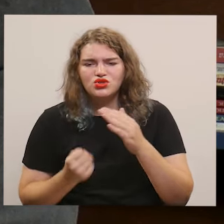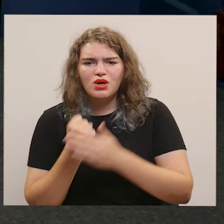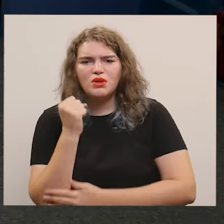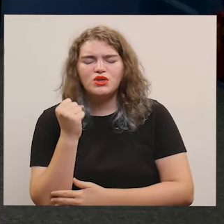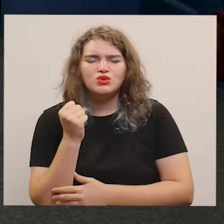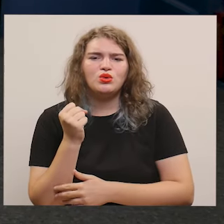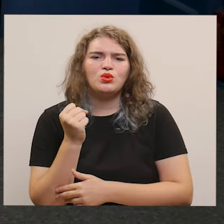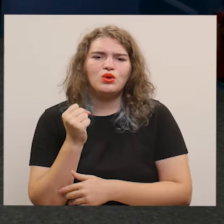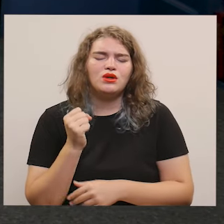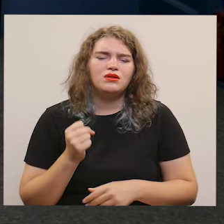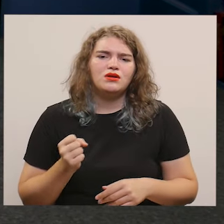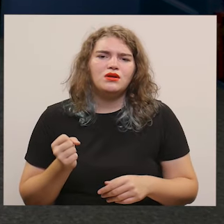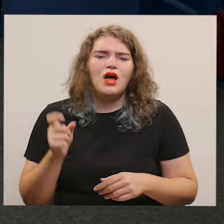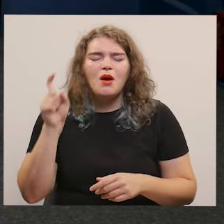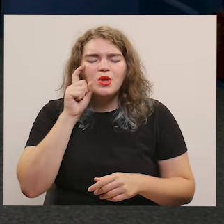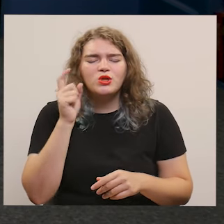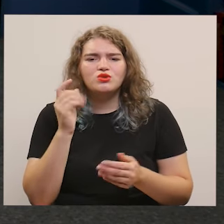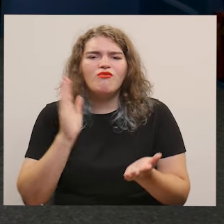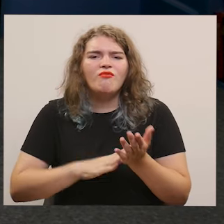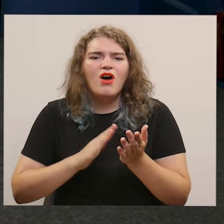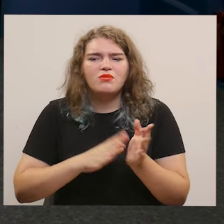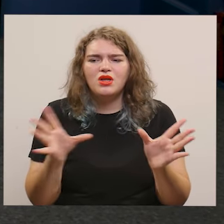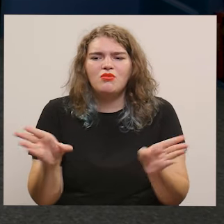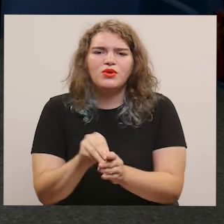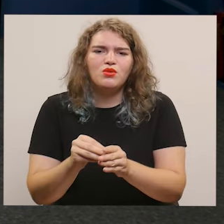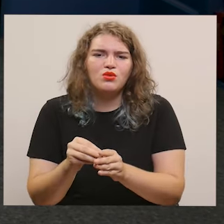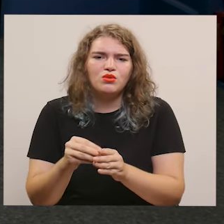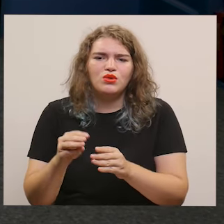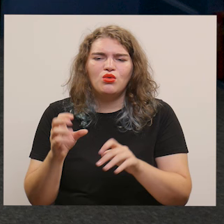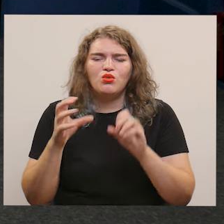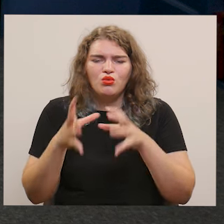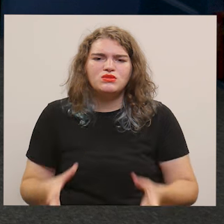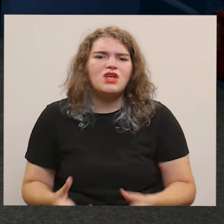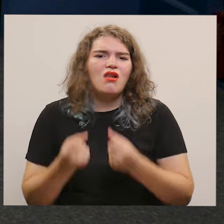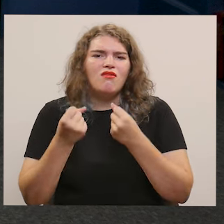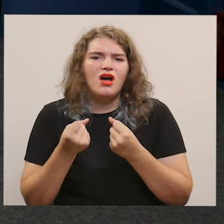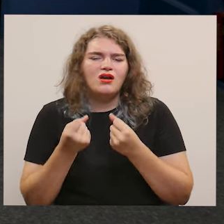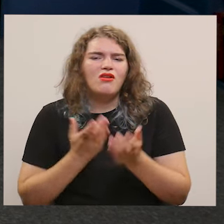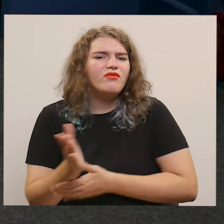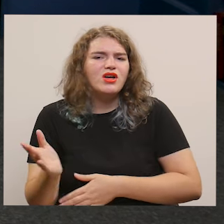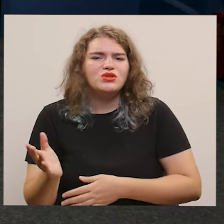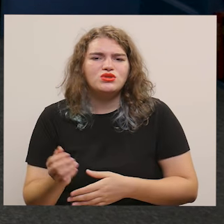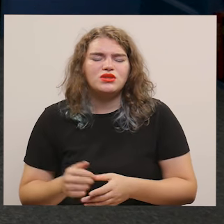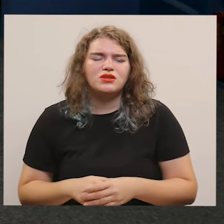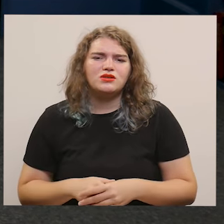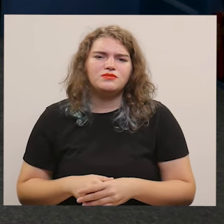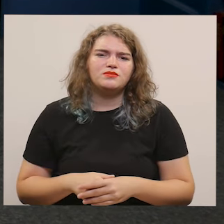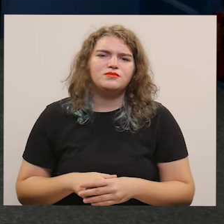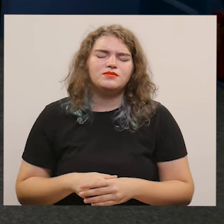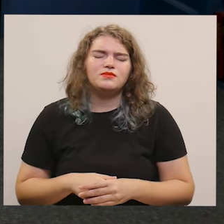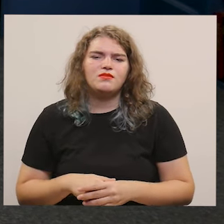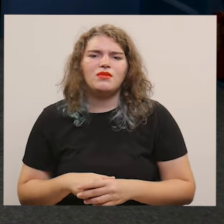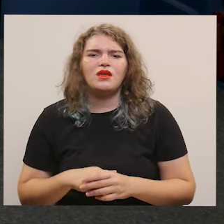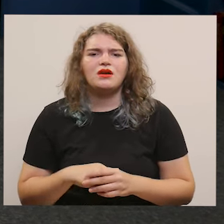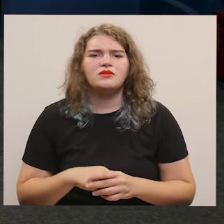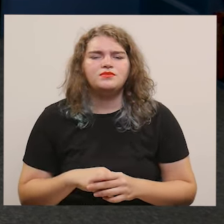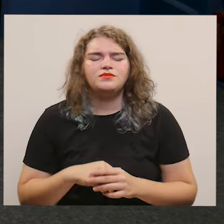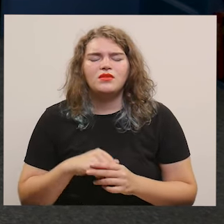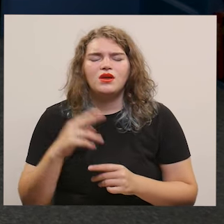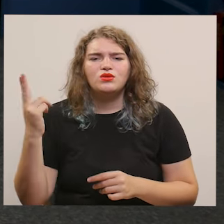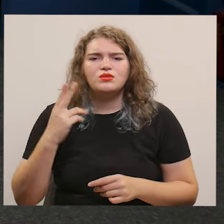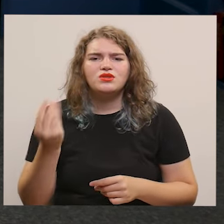mea. Și în tot tumultul acesta, în care Dumnezeu cumva mi-a pus prin Duhul Sfânt